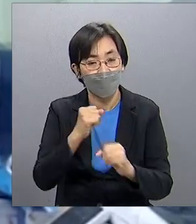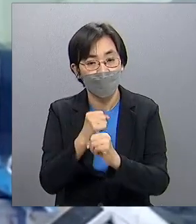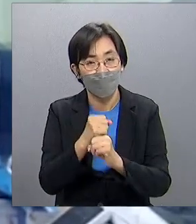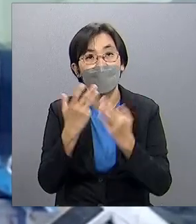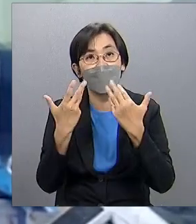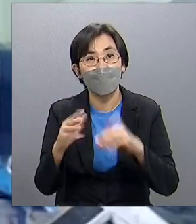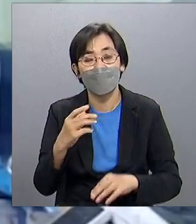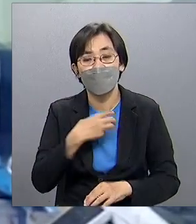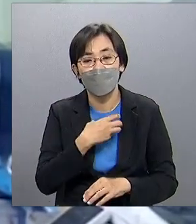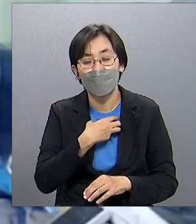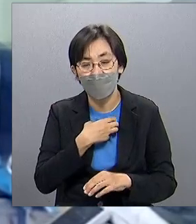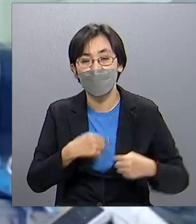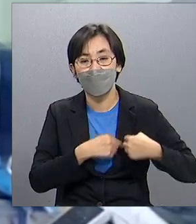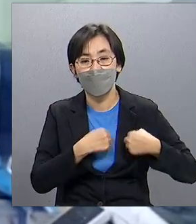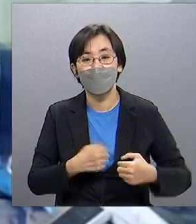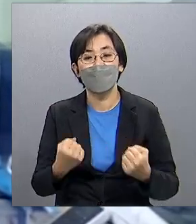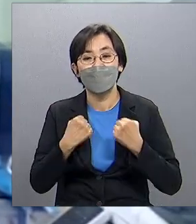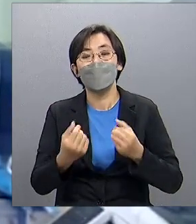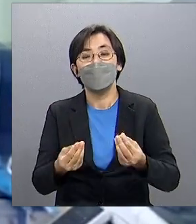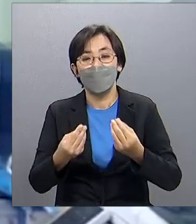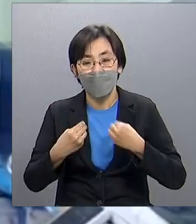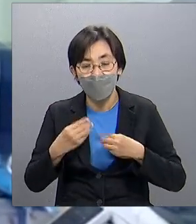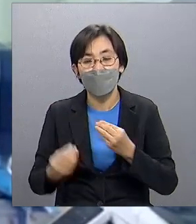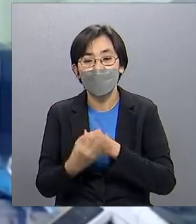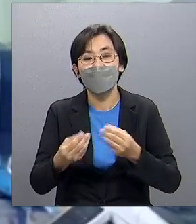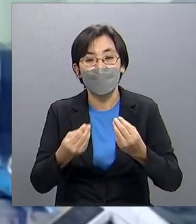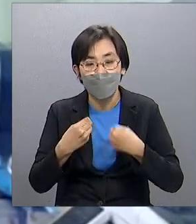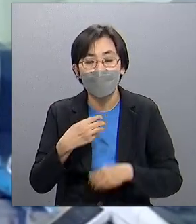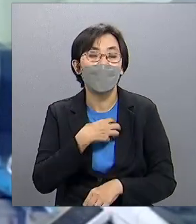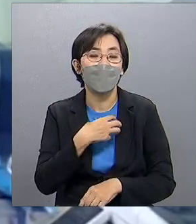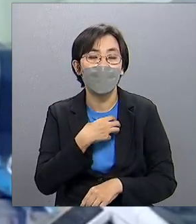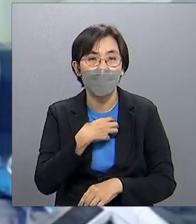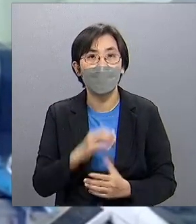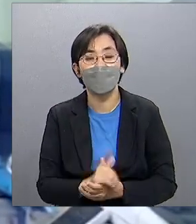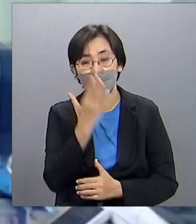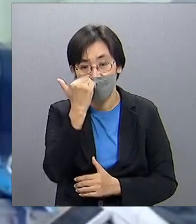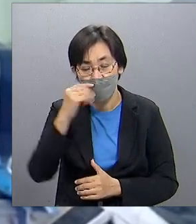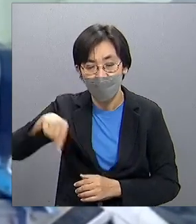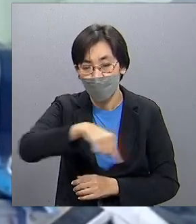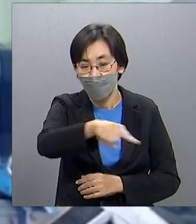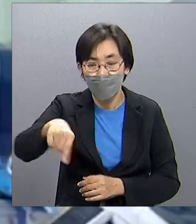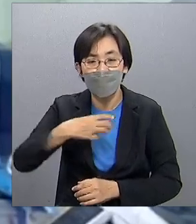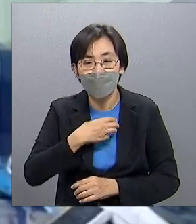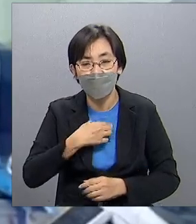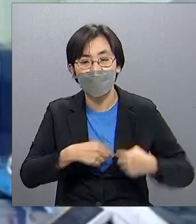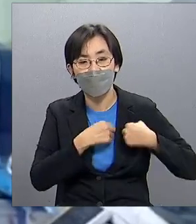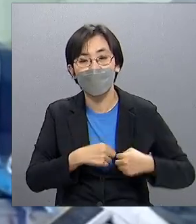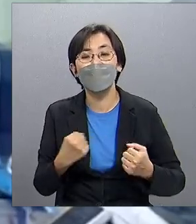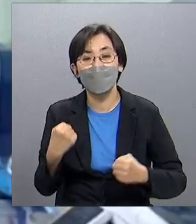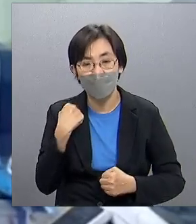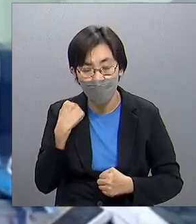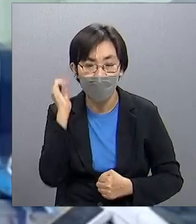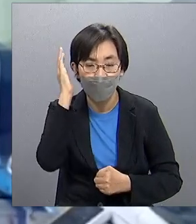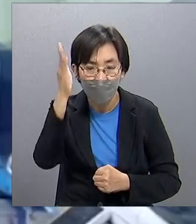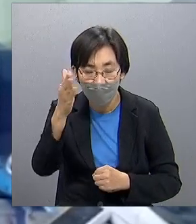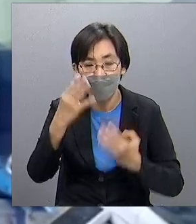กำลังใจแล้วก็โอกาสจากสังคมเพื่อให้เขาได้กลับมายืนอยู่ในสังคมด้วย